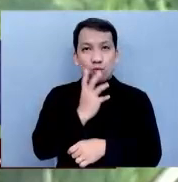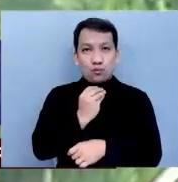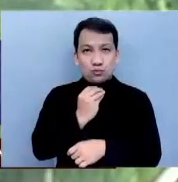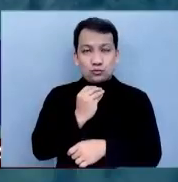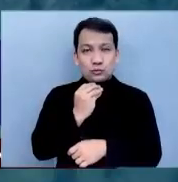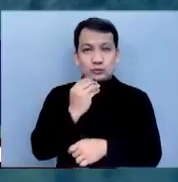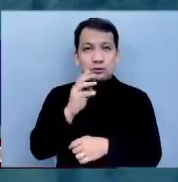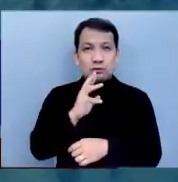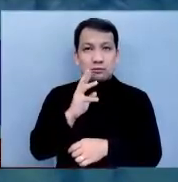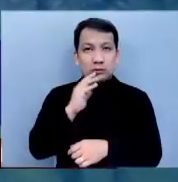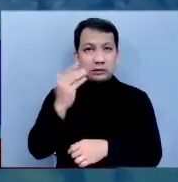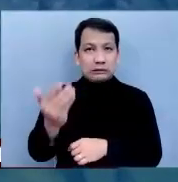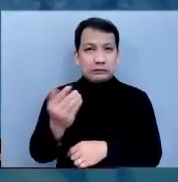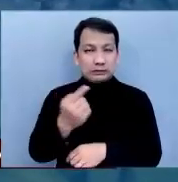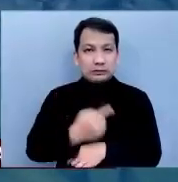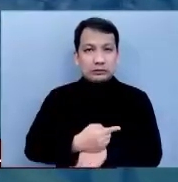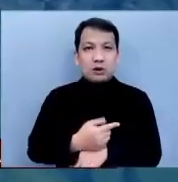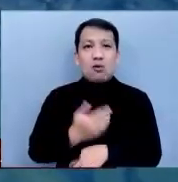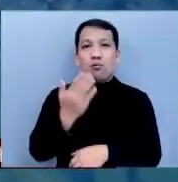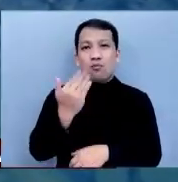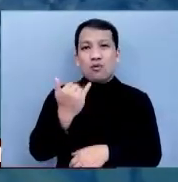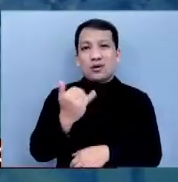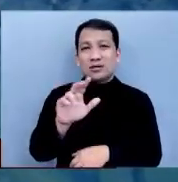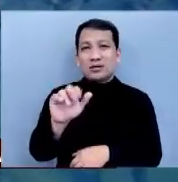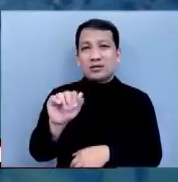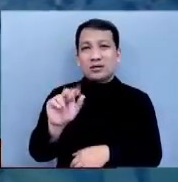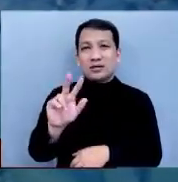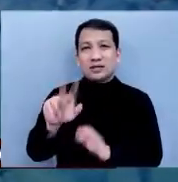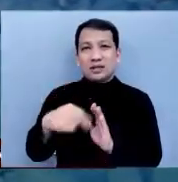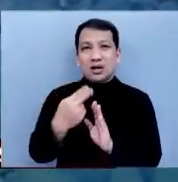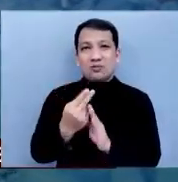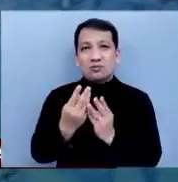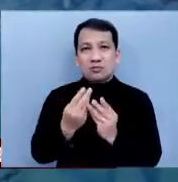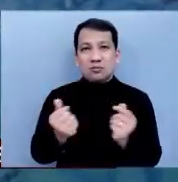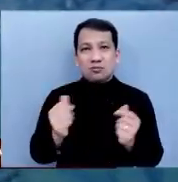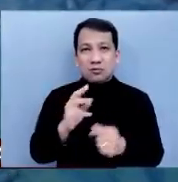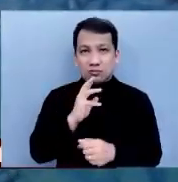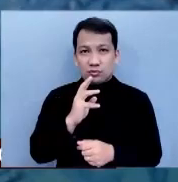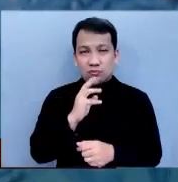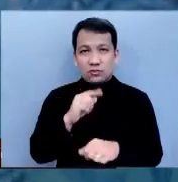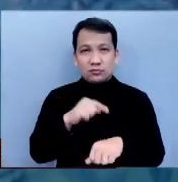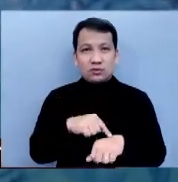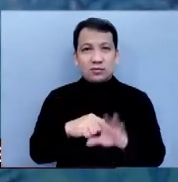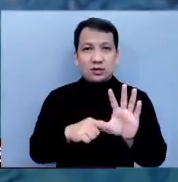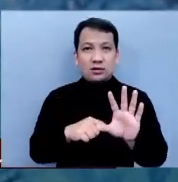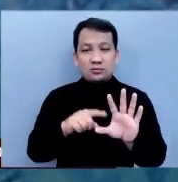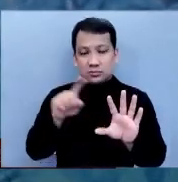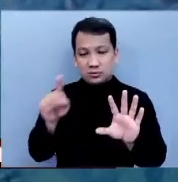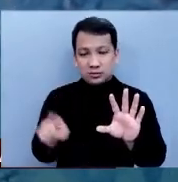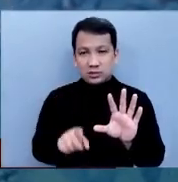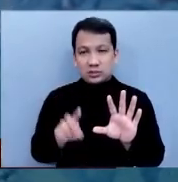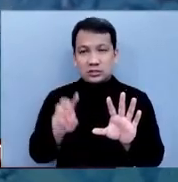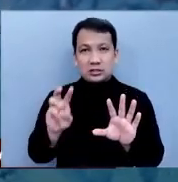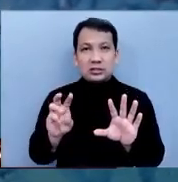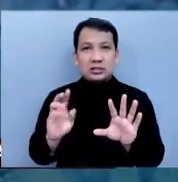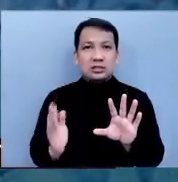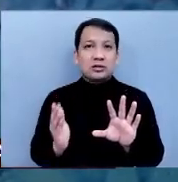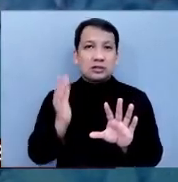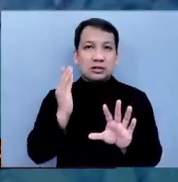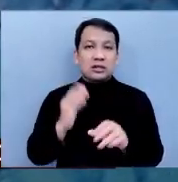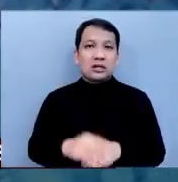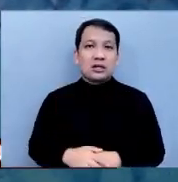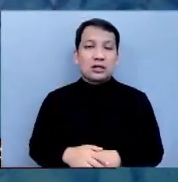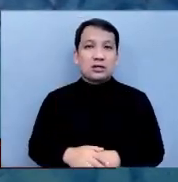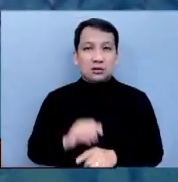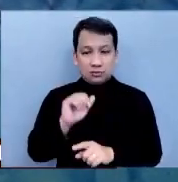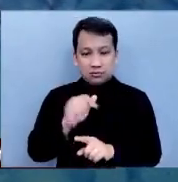na araw. 13 oras tatagal ang water interruption kada araw mula alas 5 ng hapon hanggang alas 6 kinaumagahan hanggang August